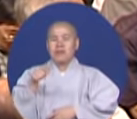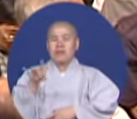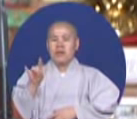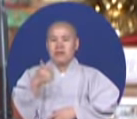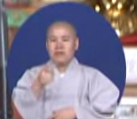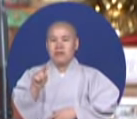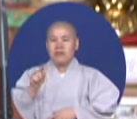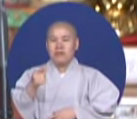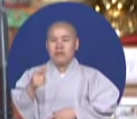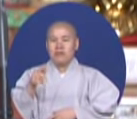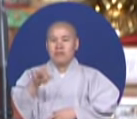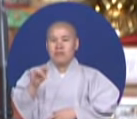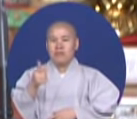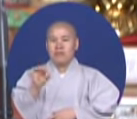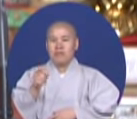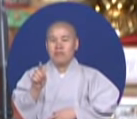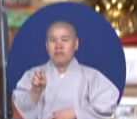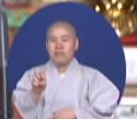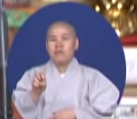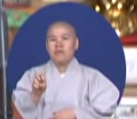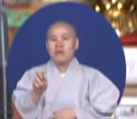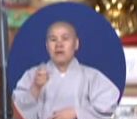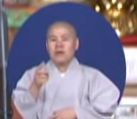사바바바수도함 계단지는